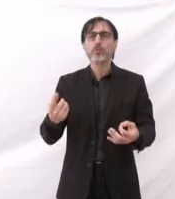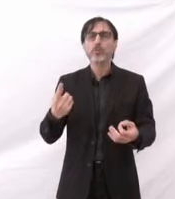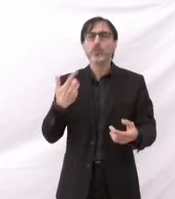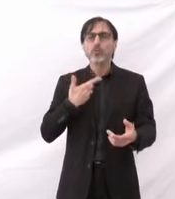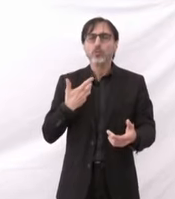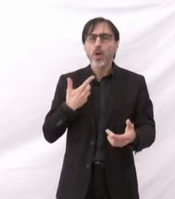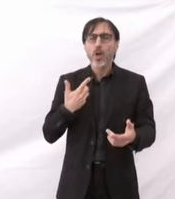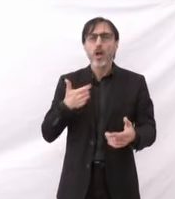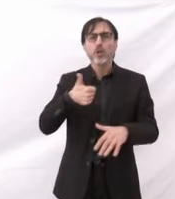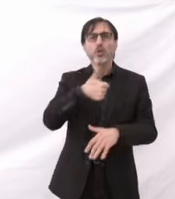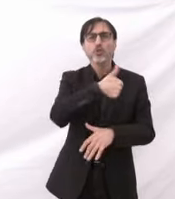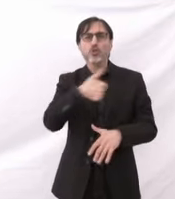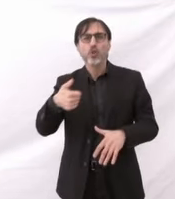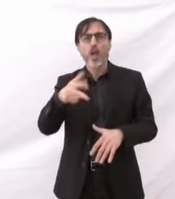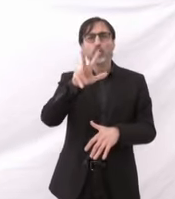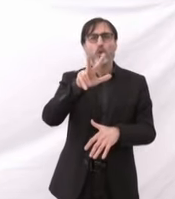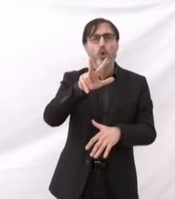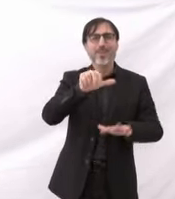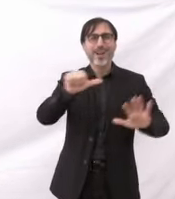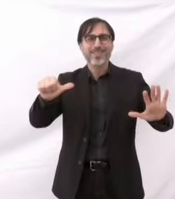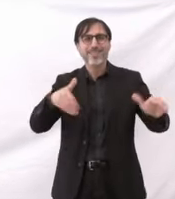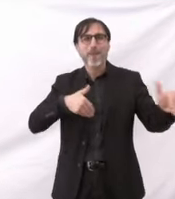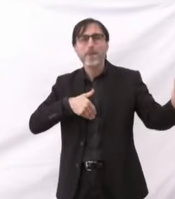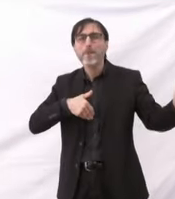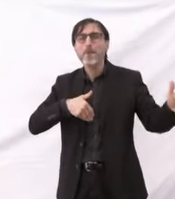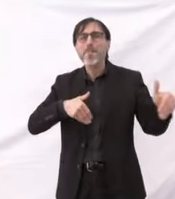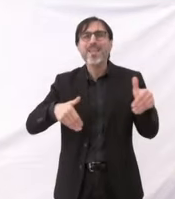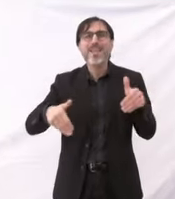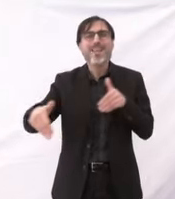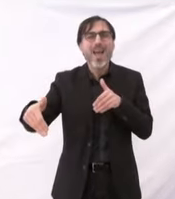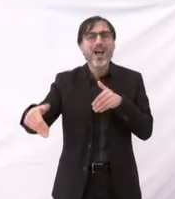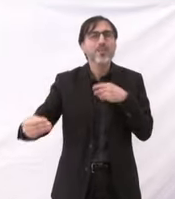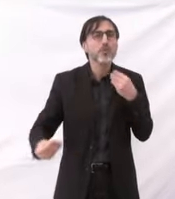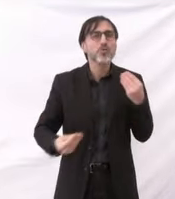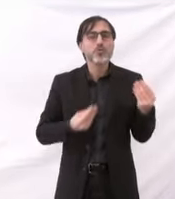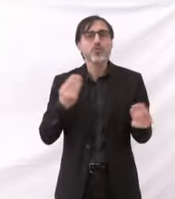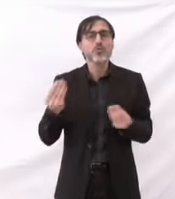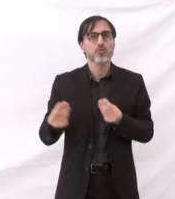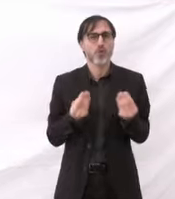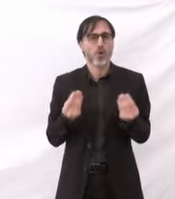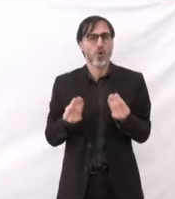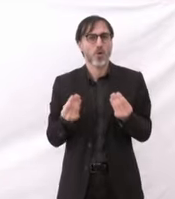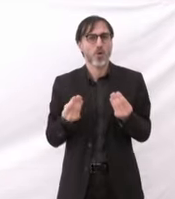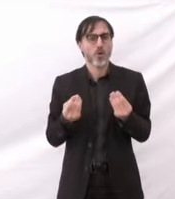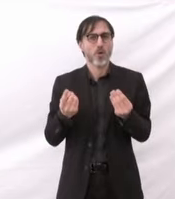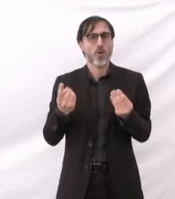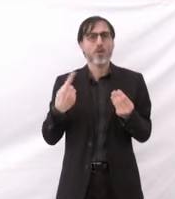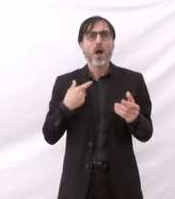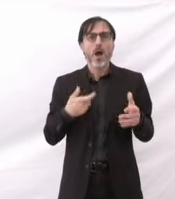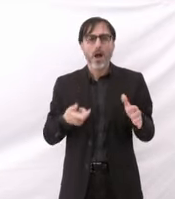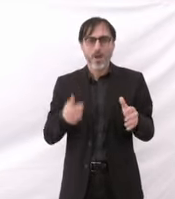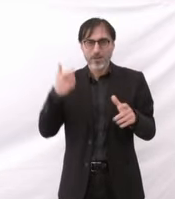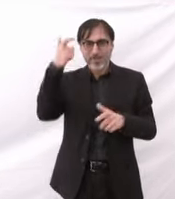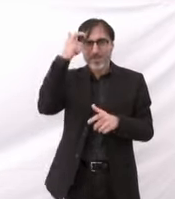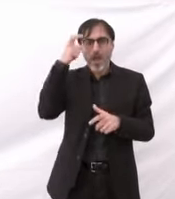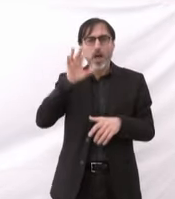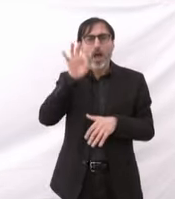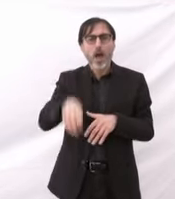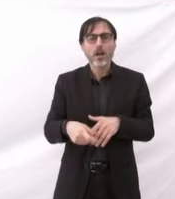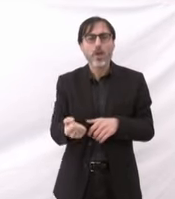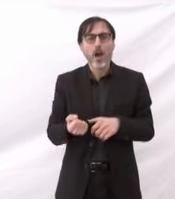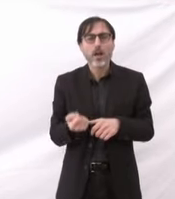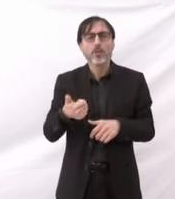di 136 miliardi, ma nelle casse del nostro Stato 11